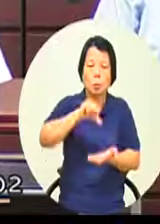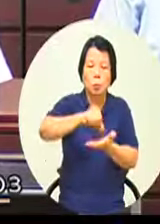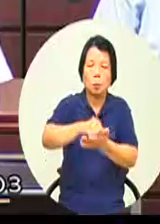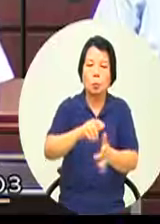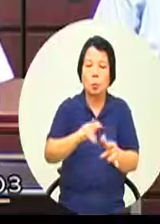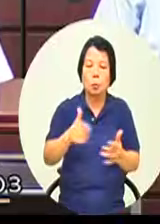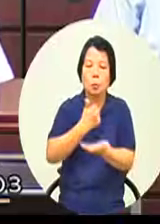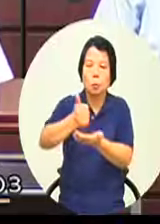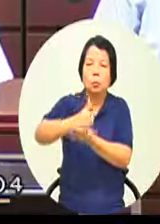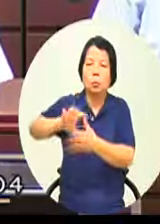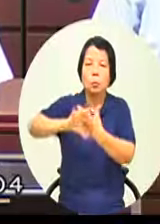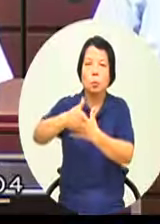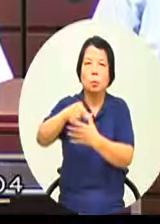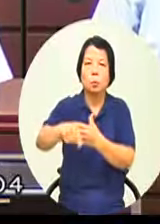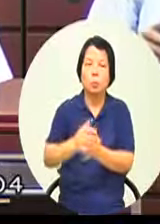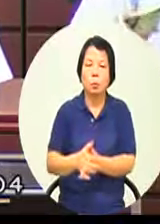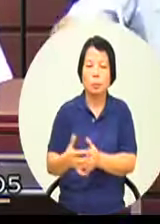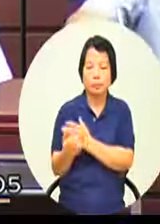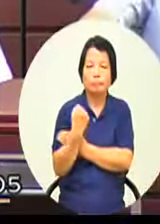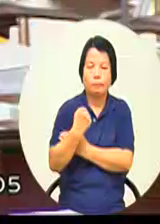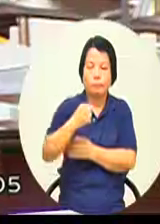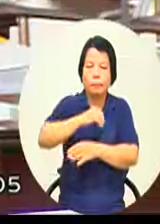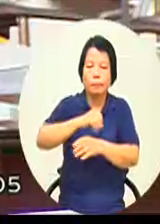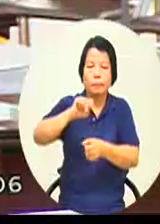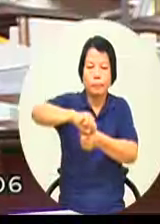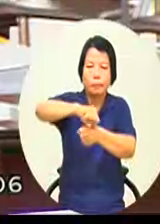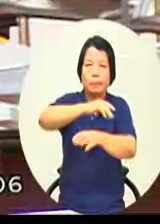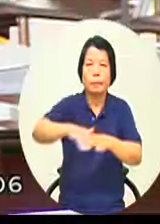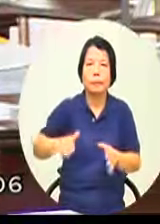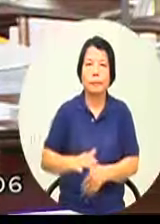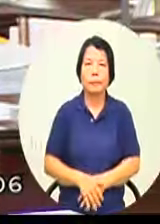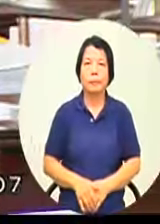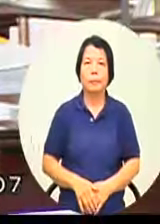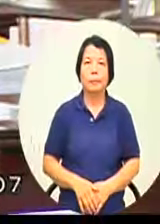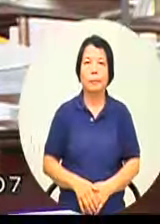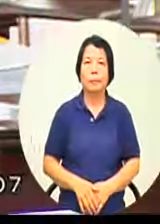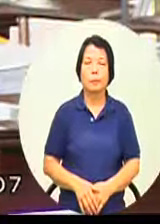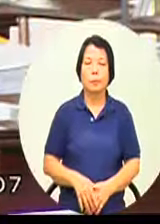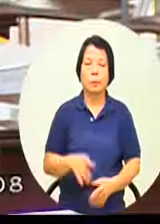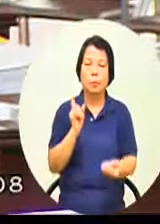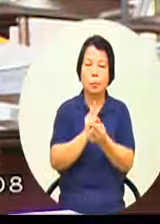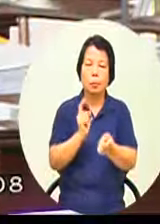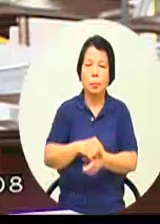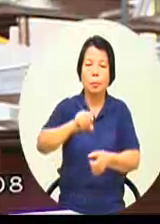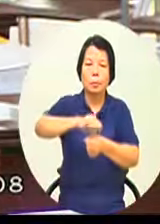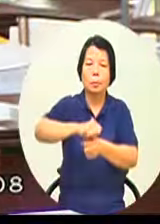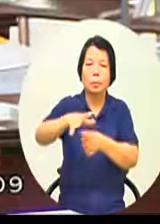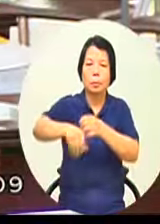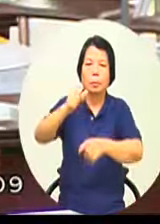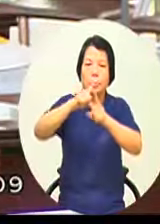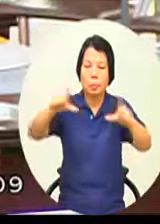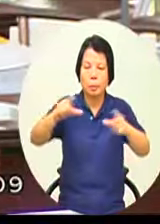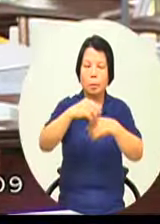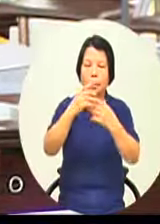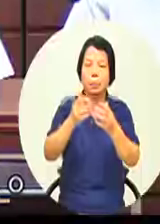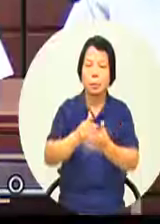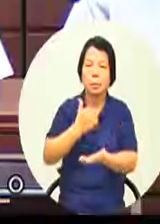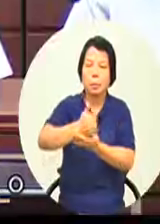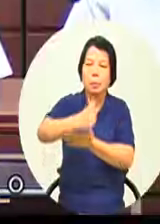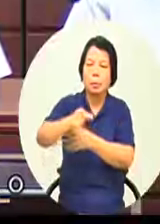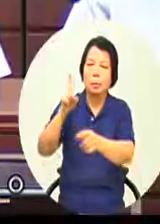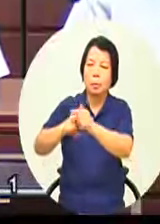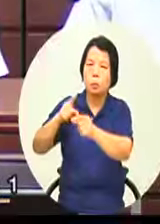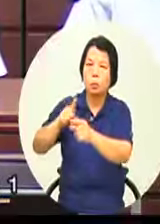外呢，我们会再加强。对，所以讲，阮正为加拿大、跟东南亚一直在讲啊，中东